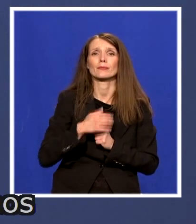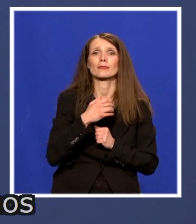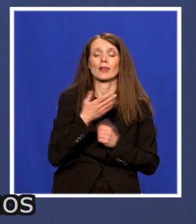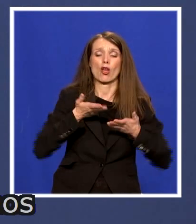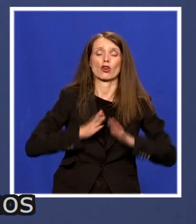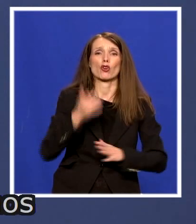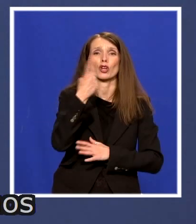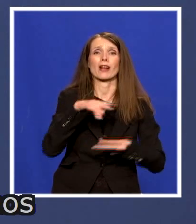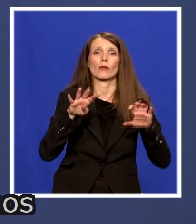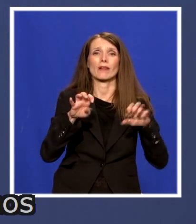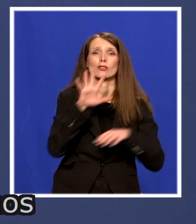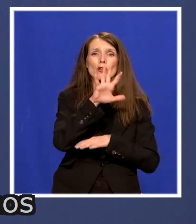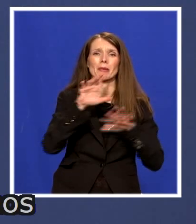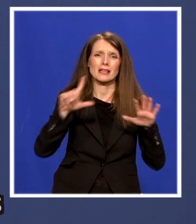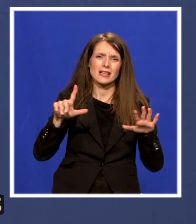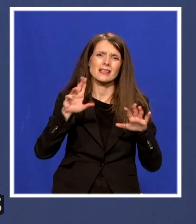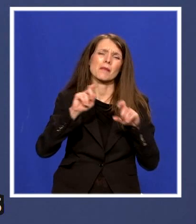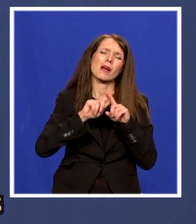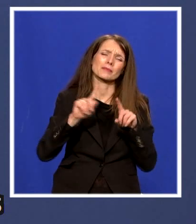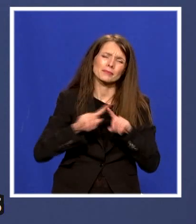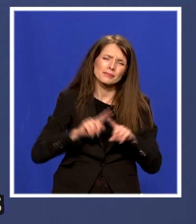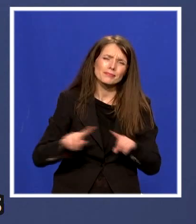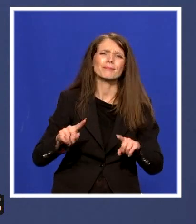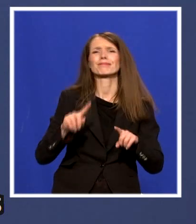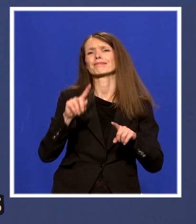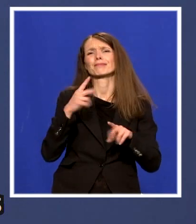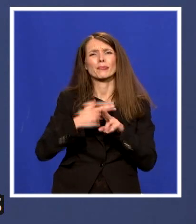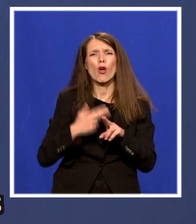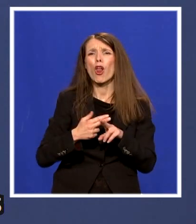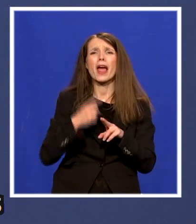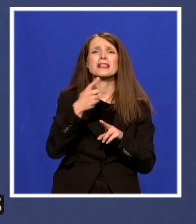57. godište sa niz komorbiditeta, neregulisan dijabet,